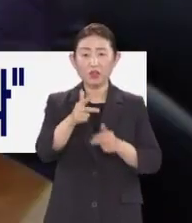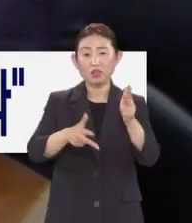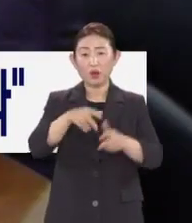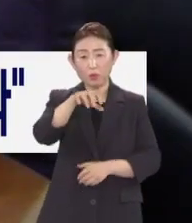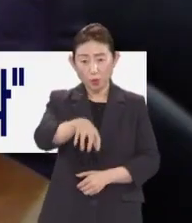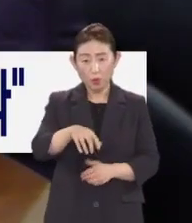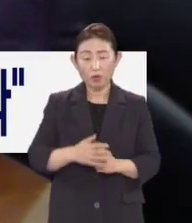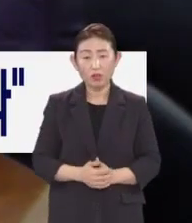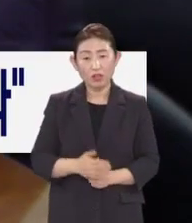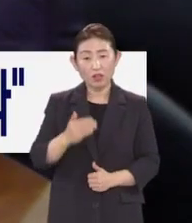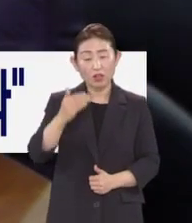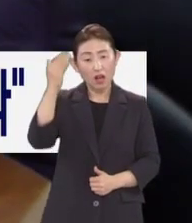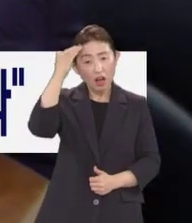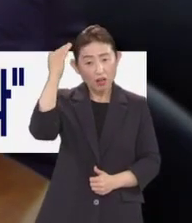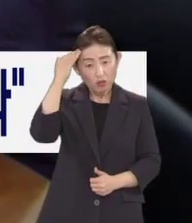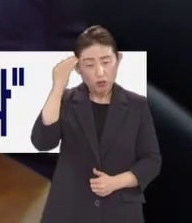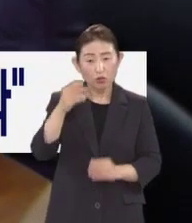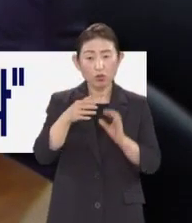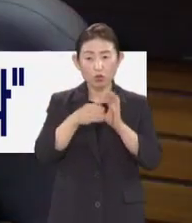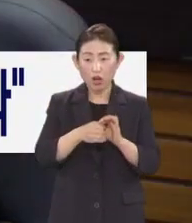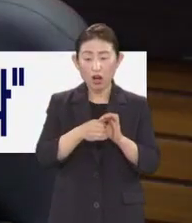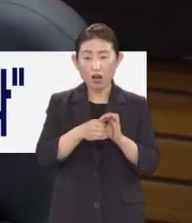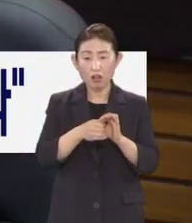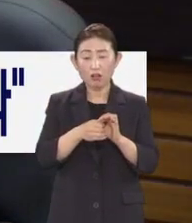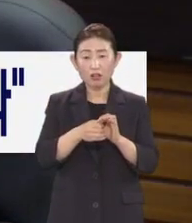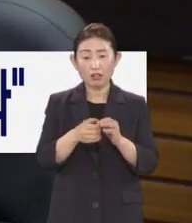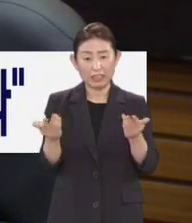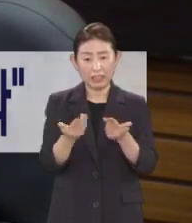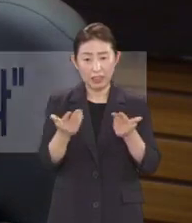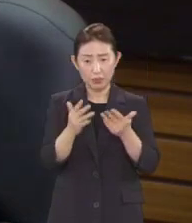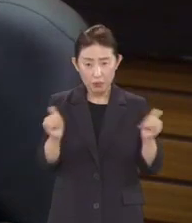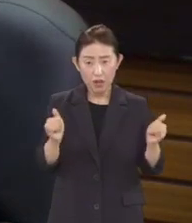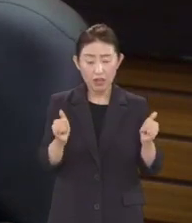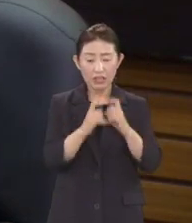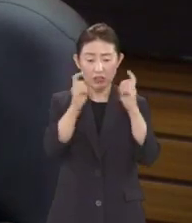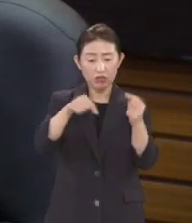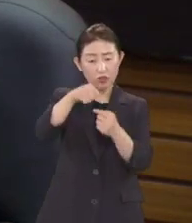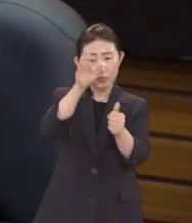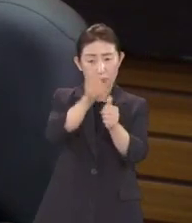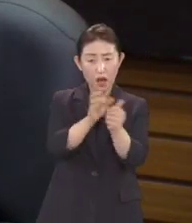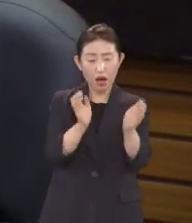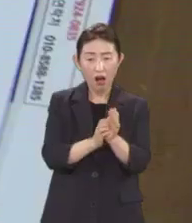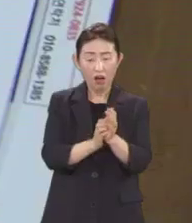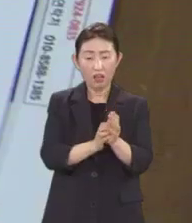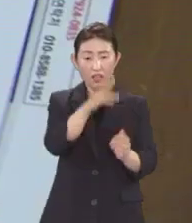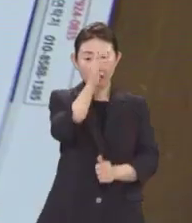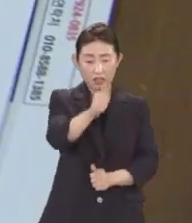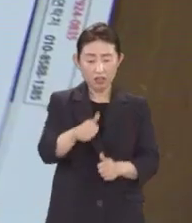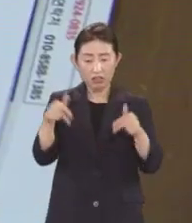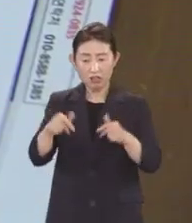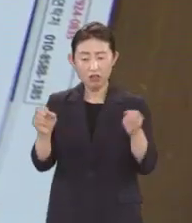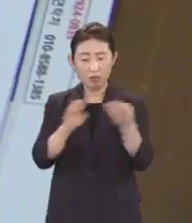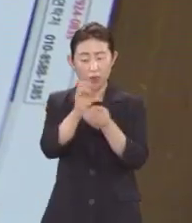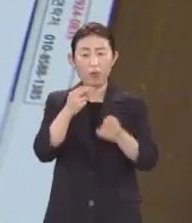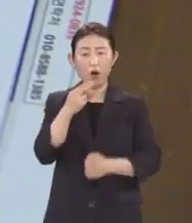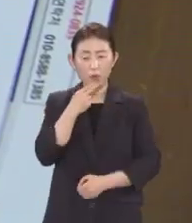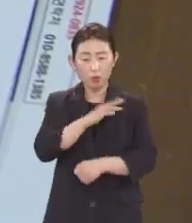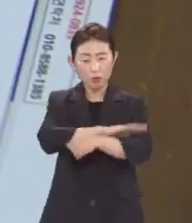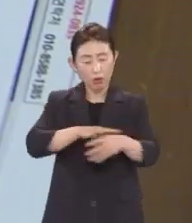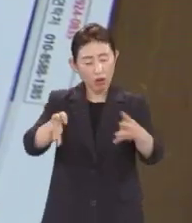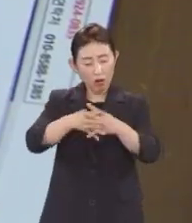사업장이자 한국노총의 주요 사업장으로 지난 2002년 민영화 이후 노사 분규 없이 원만한 교섭을 이어오고